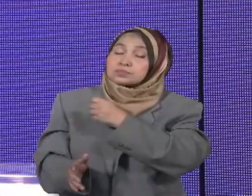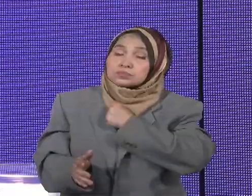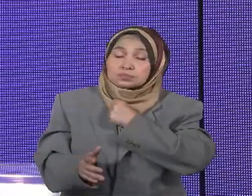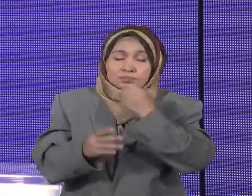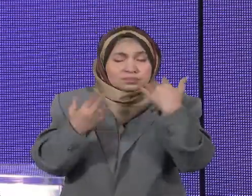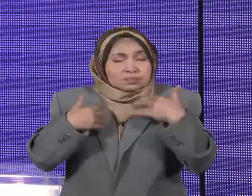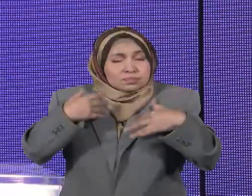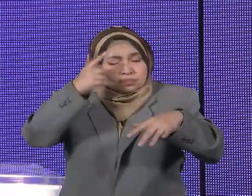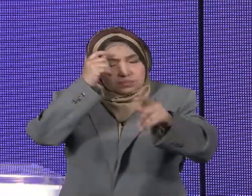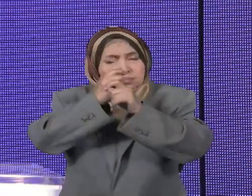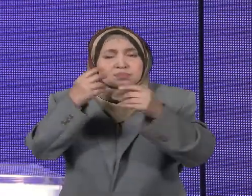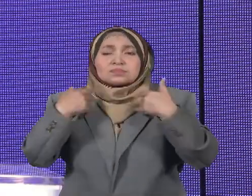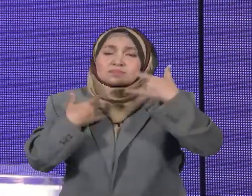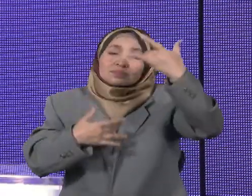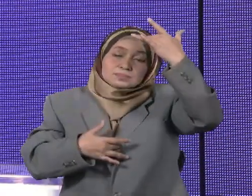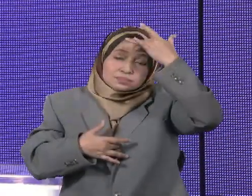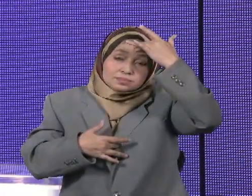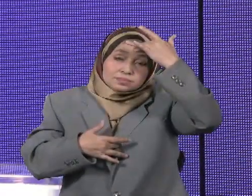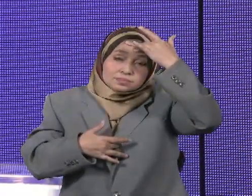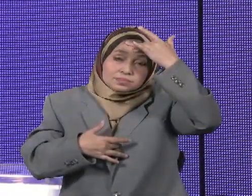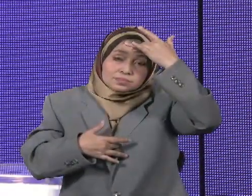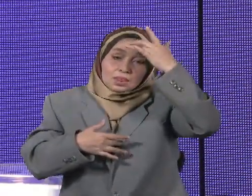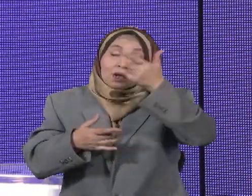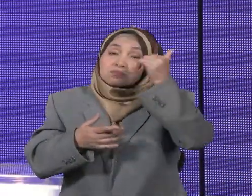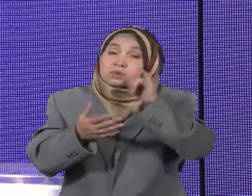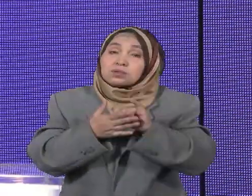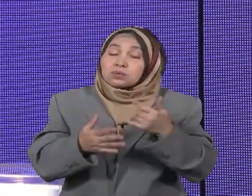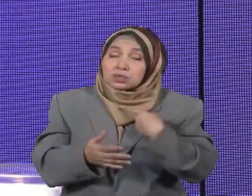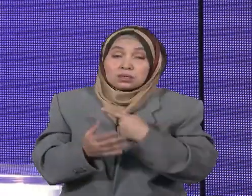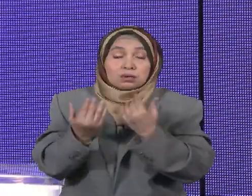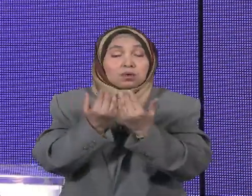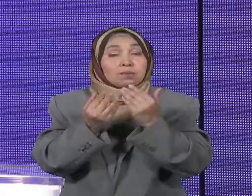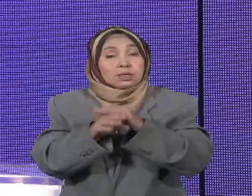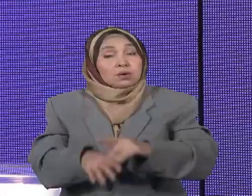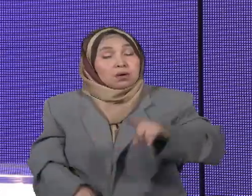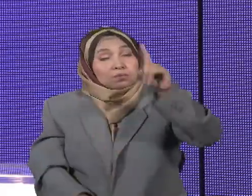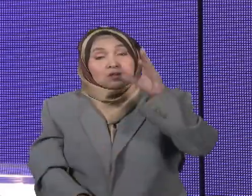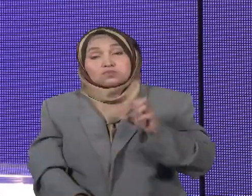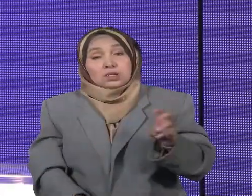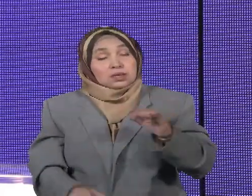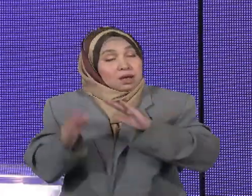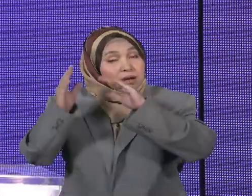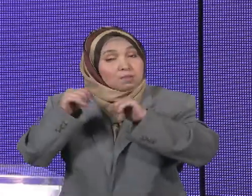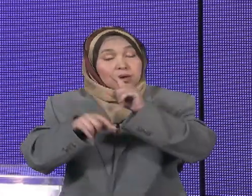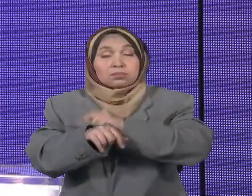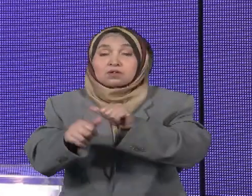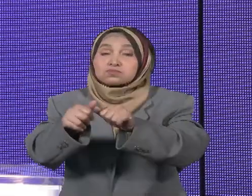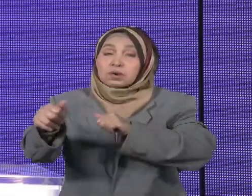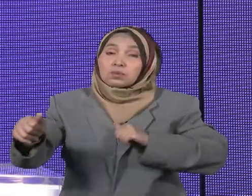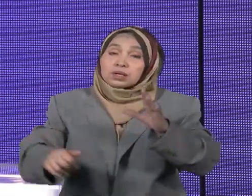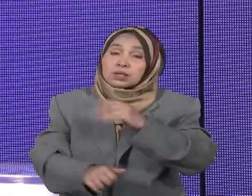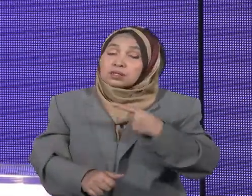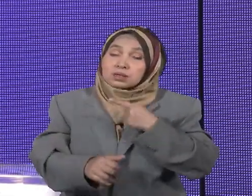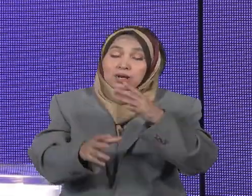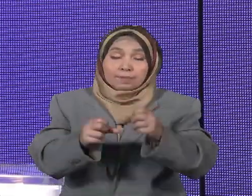tengah ada penyakit, Ustaz. Tengah ada penyakit. Dan itu sebabnya kita doa pada Allah Subhanahu Wa Taala agar Allah jauhkan dan kita